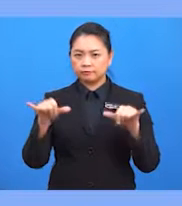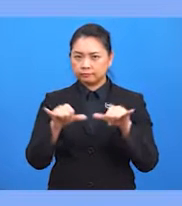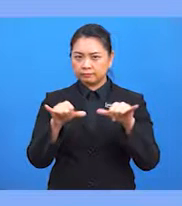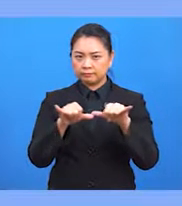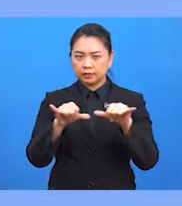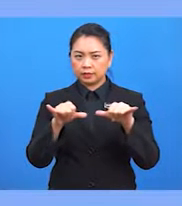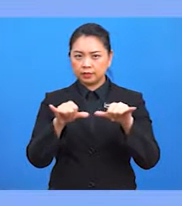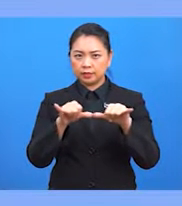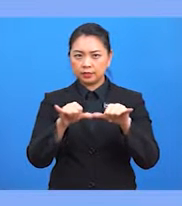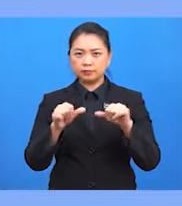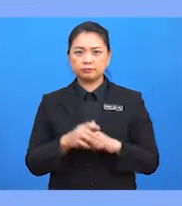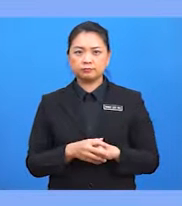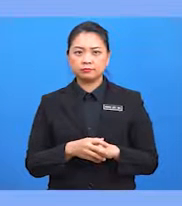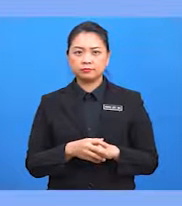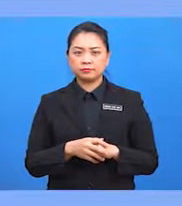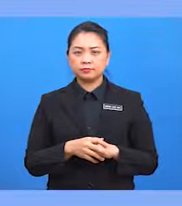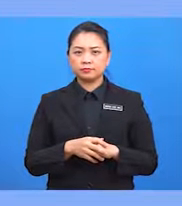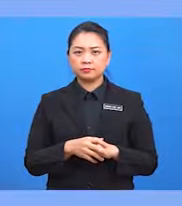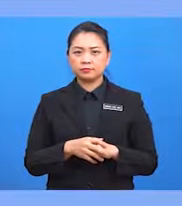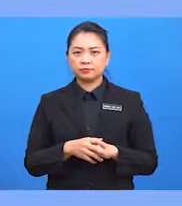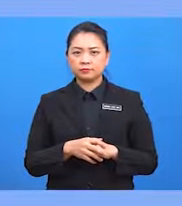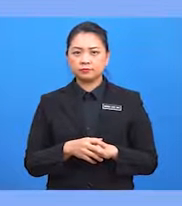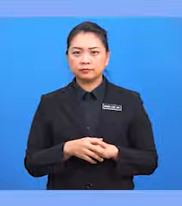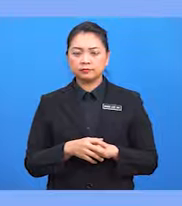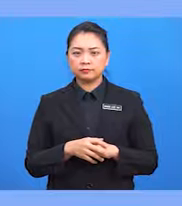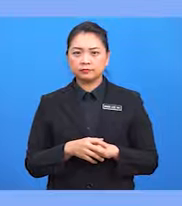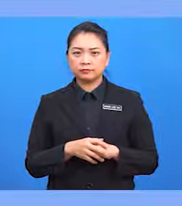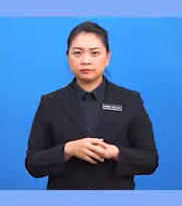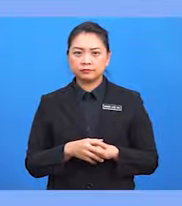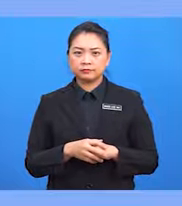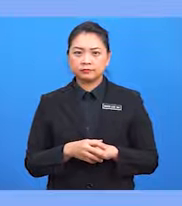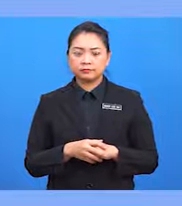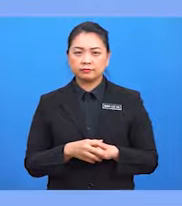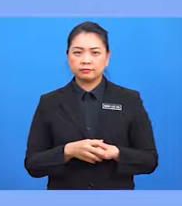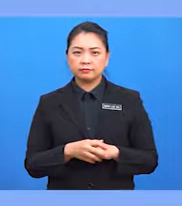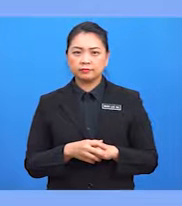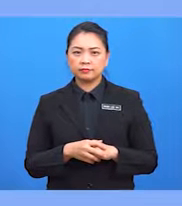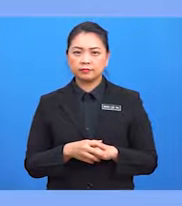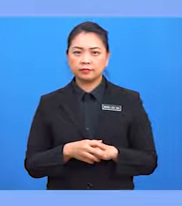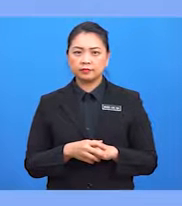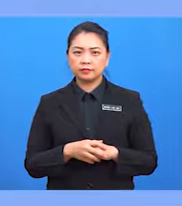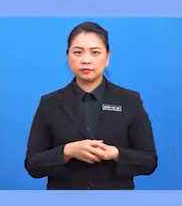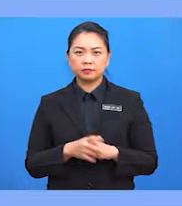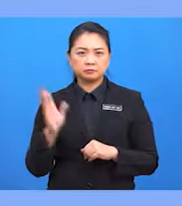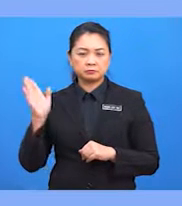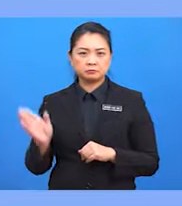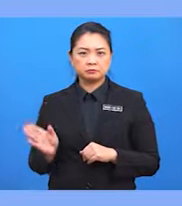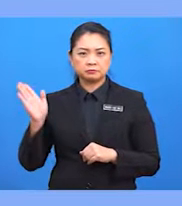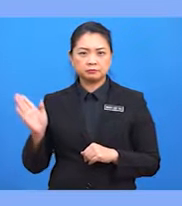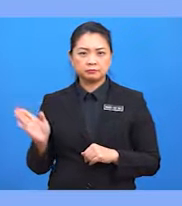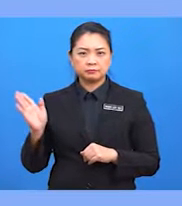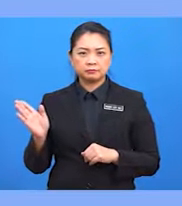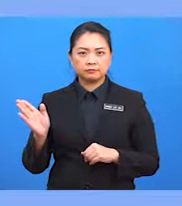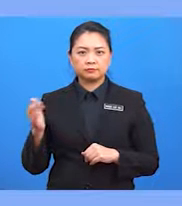Saiz dan resolusi karya bergantung pada output akhir karya anda. Mode CMYK adalah untuk